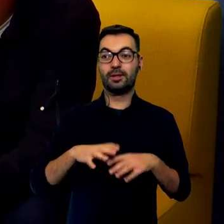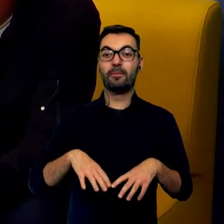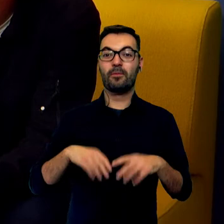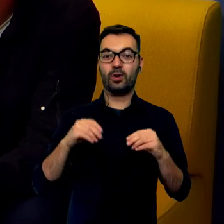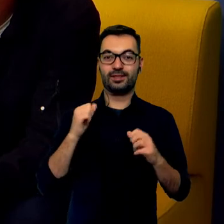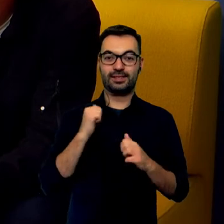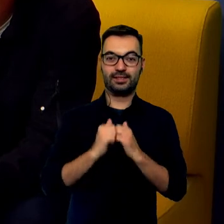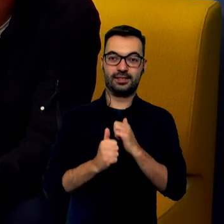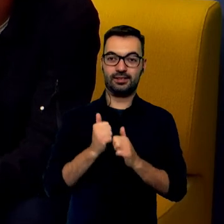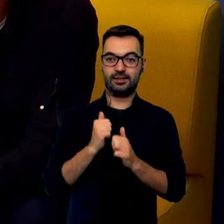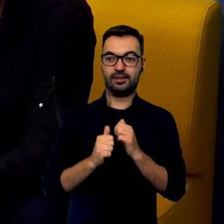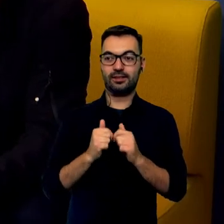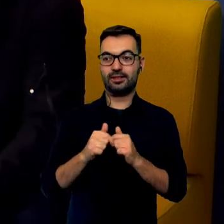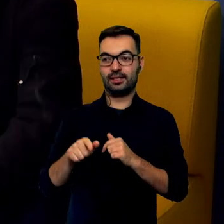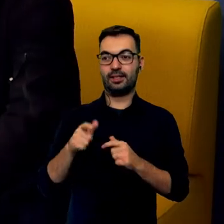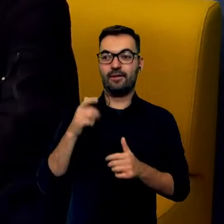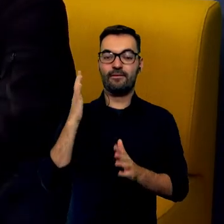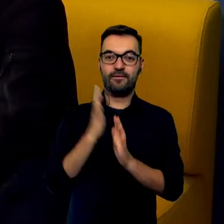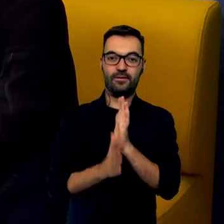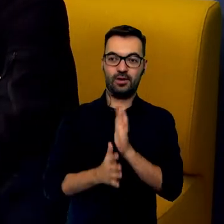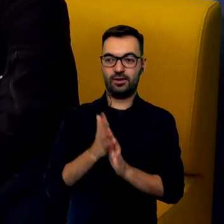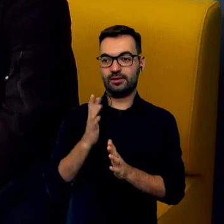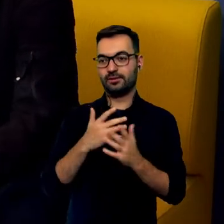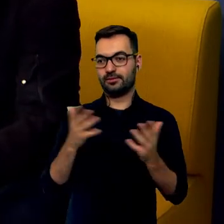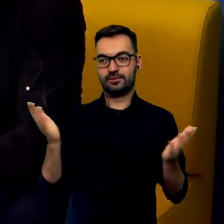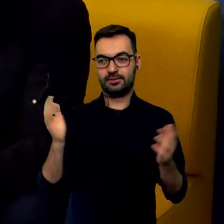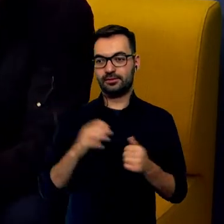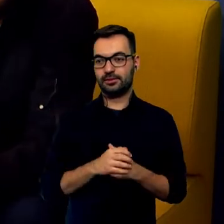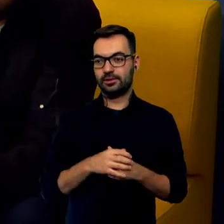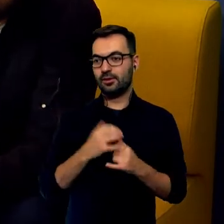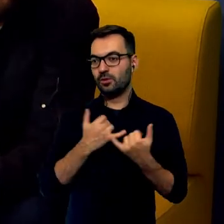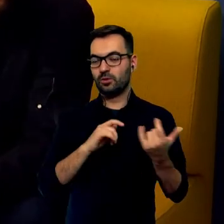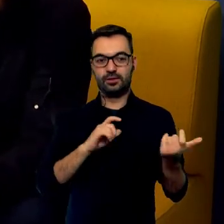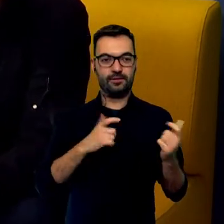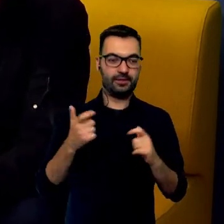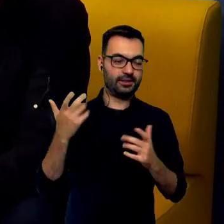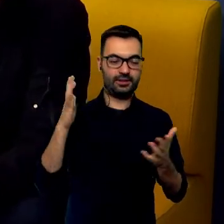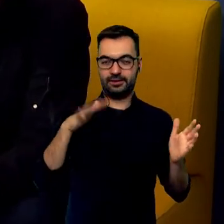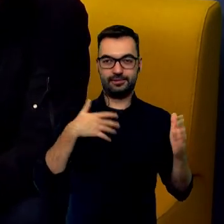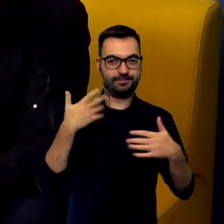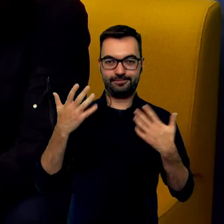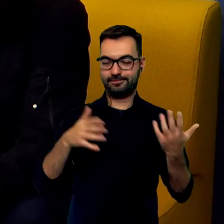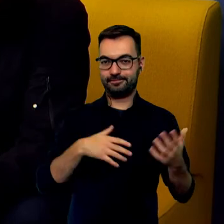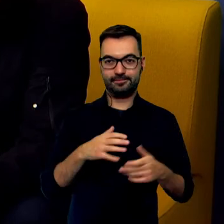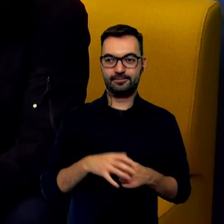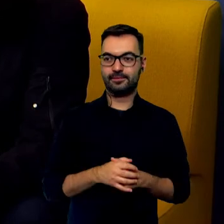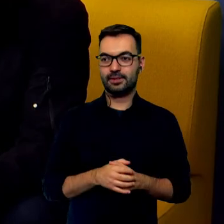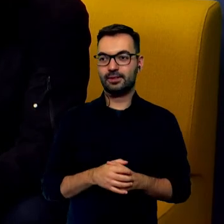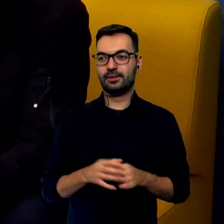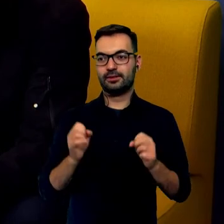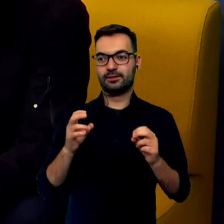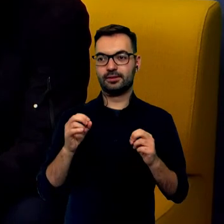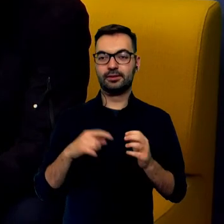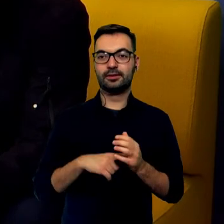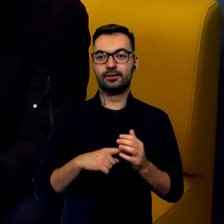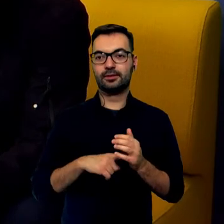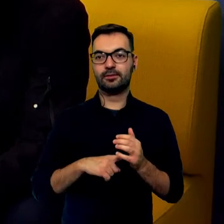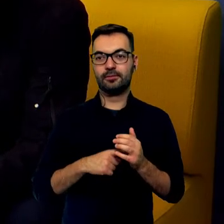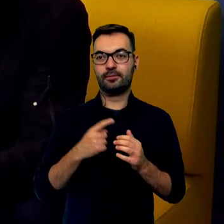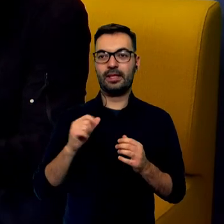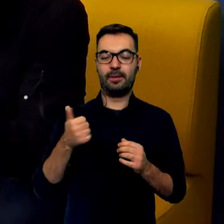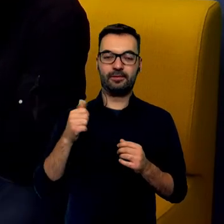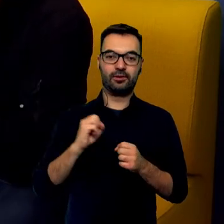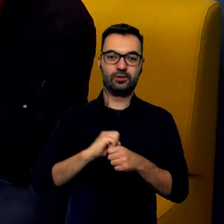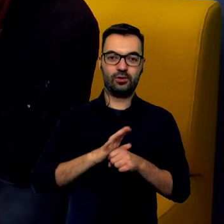początek stycznia, za chwilę była wojna i tak dalej, więc w ogóle... Różne rzeczy spadały na nas po kolei, tak, prawda? Tak, pierwszy